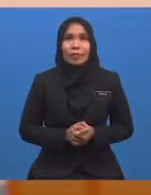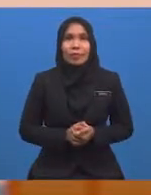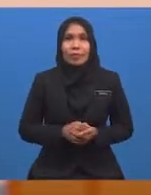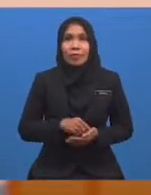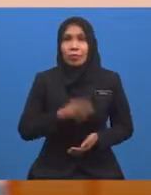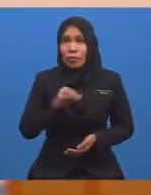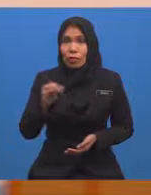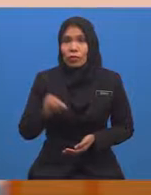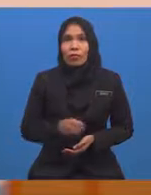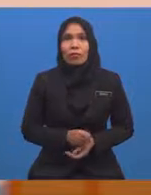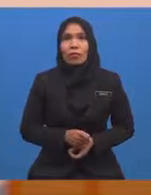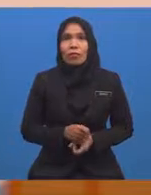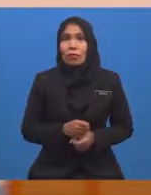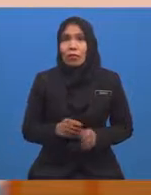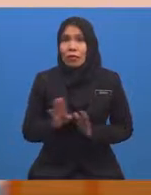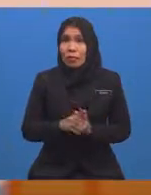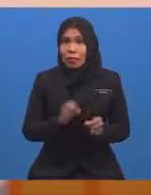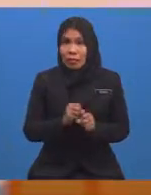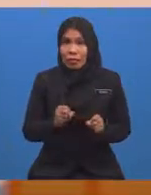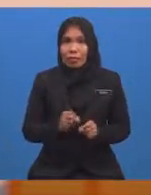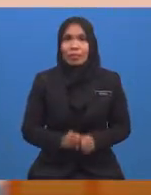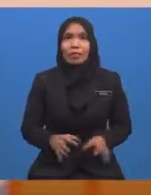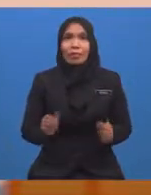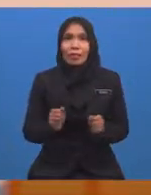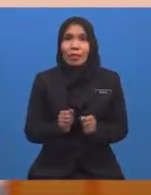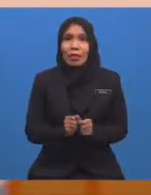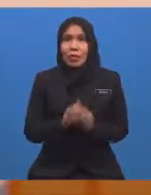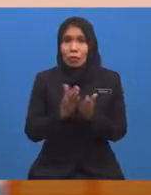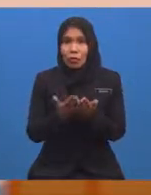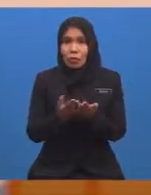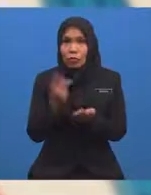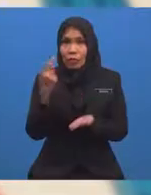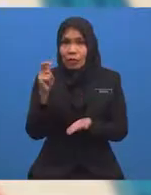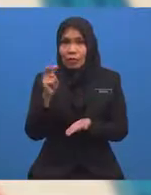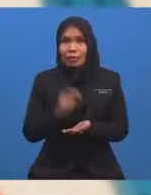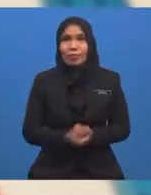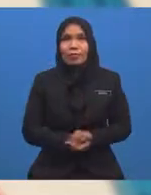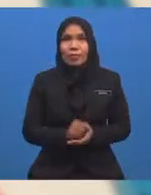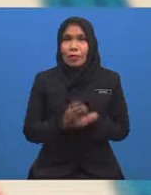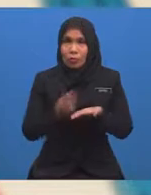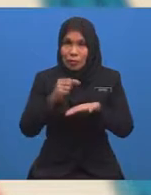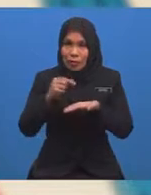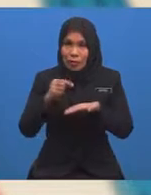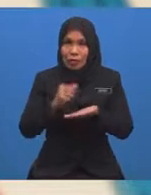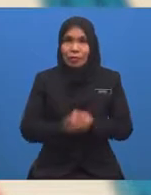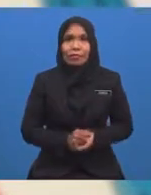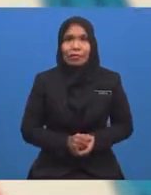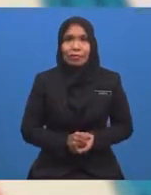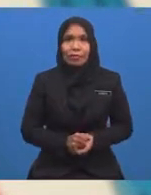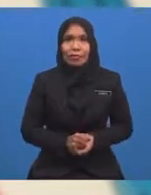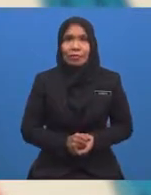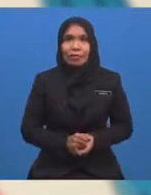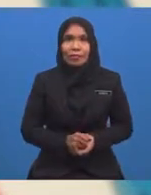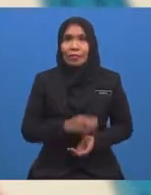murid-murid sudah bersedia dengan buku teks buku catatan dan